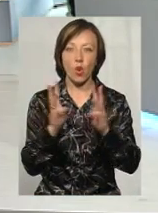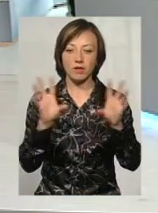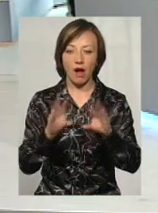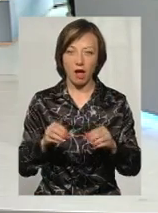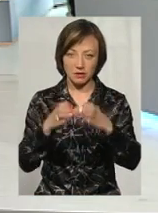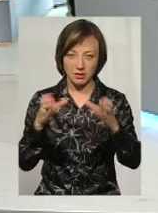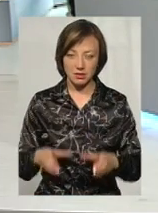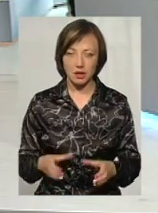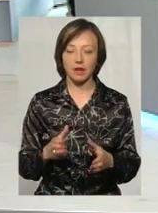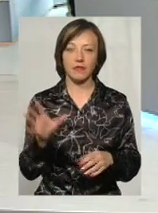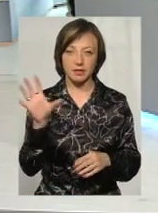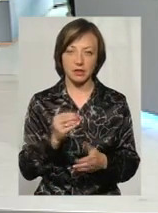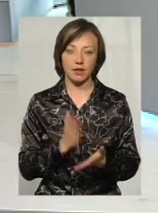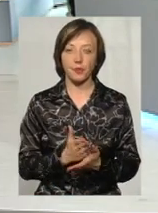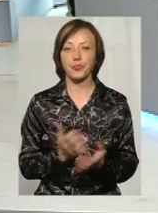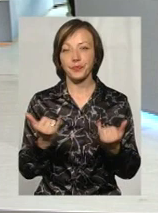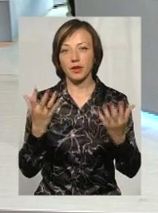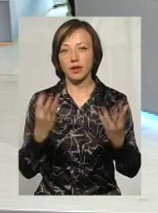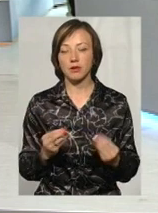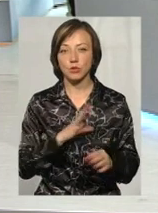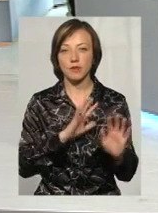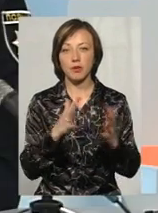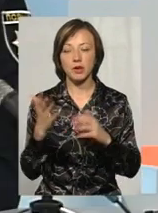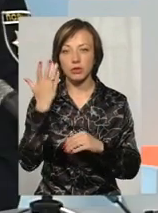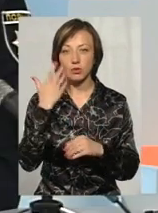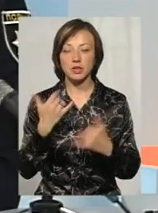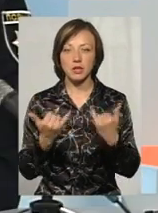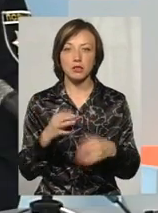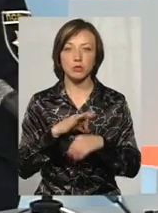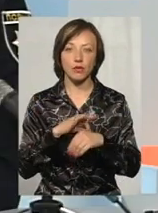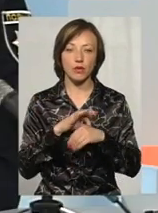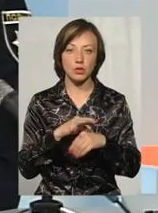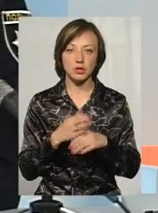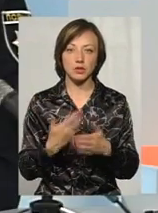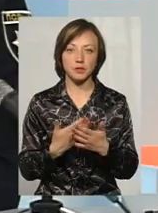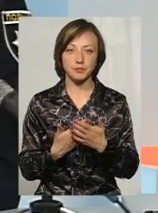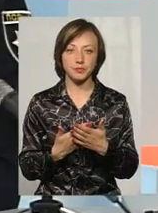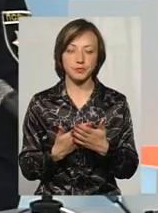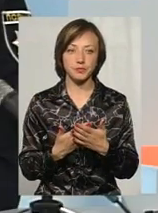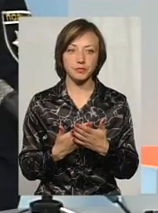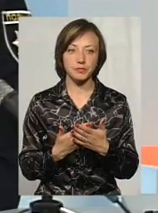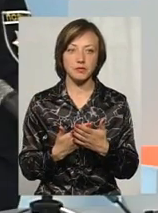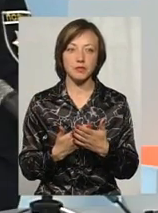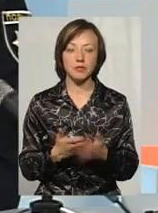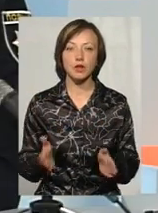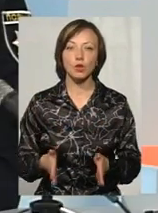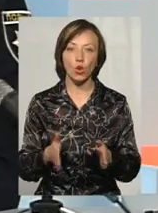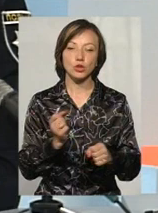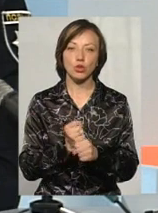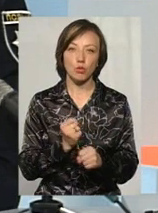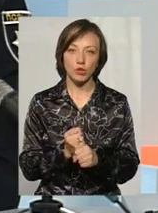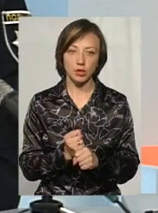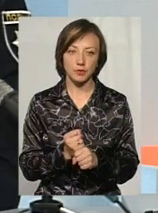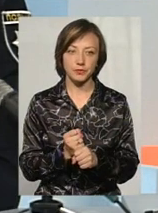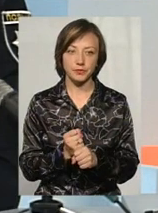говорили. Наприклад, на сьогоднішній день так само вже були випадки, коли зараз проводяться дорожні роботи. Ну,